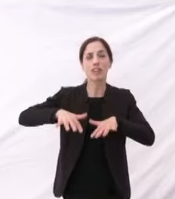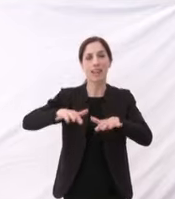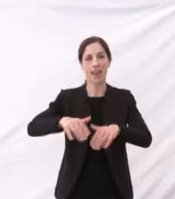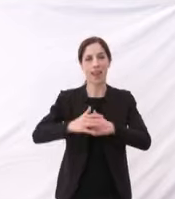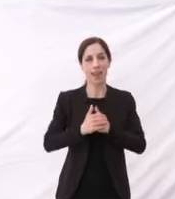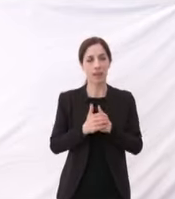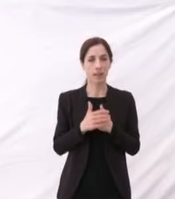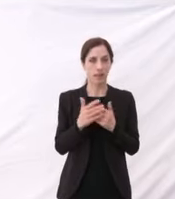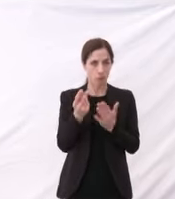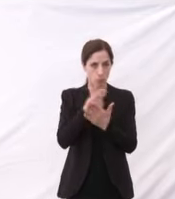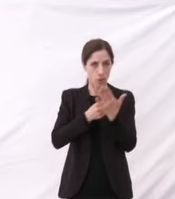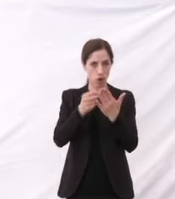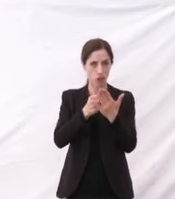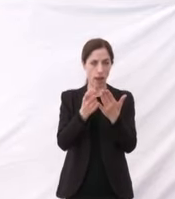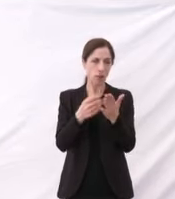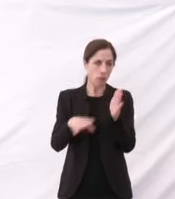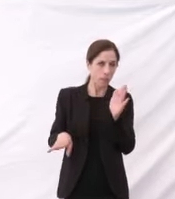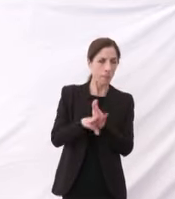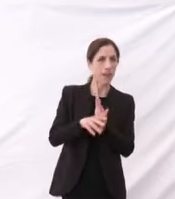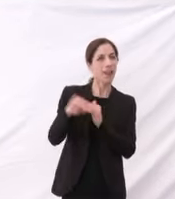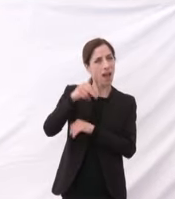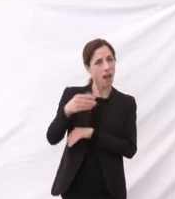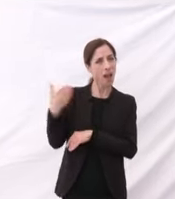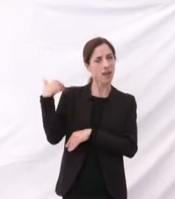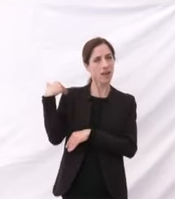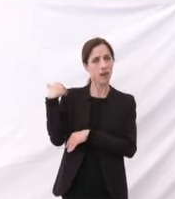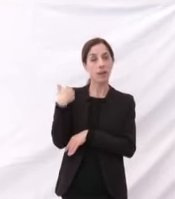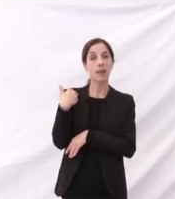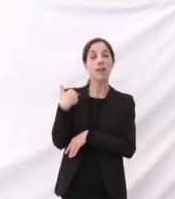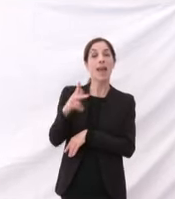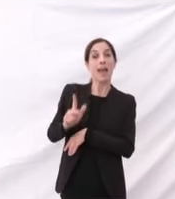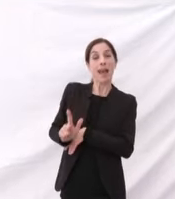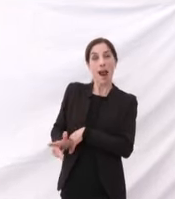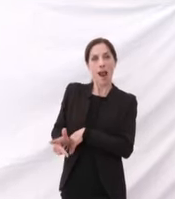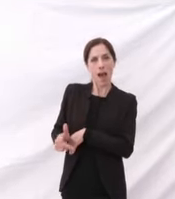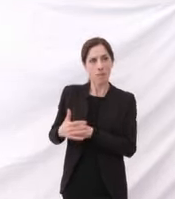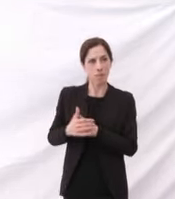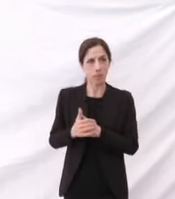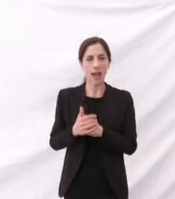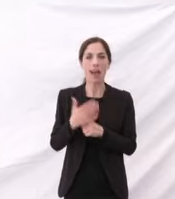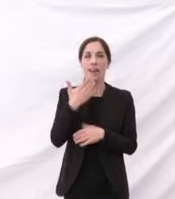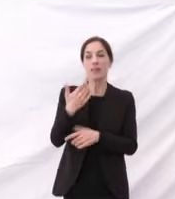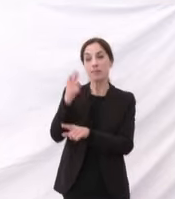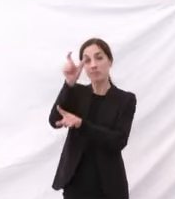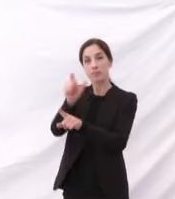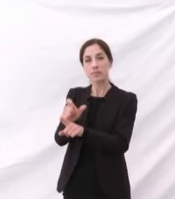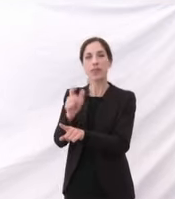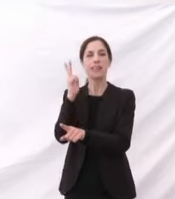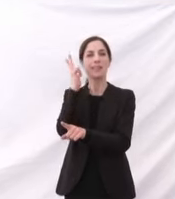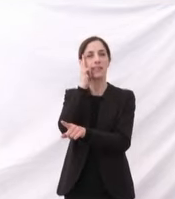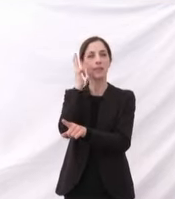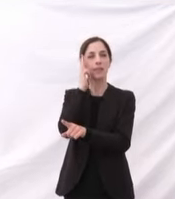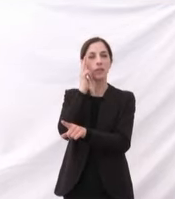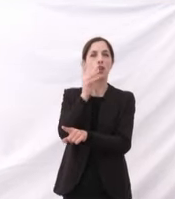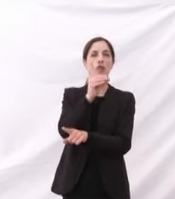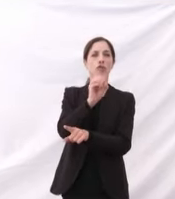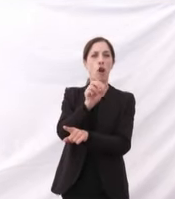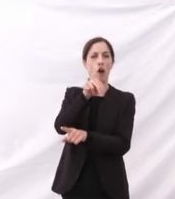progetto che è partito tanti anni fa dalla Calabria con un sacerdote di nome Don Nitolo